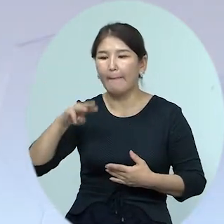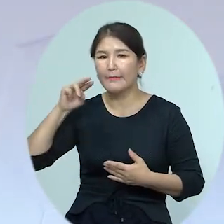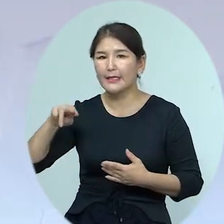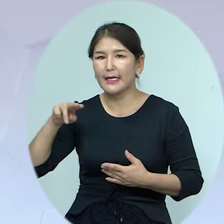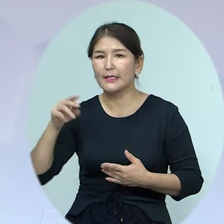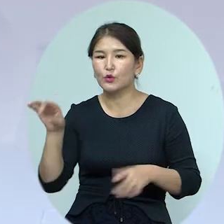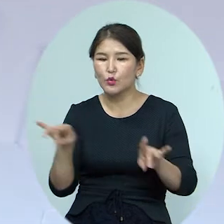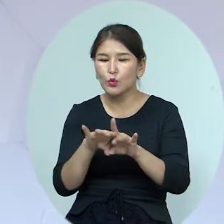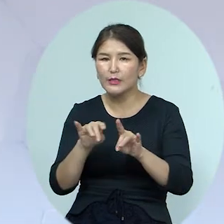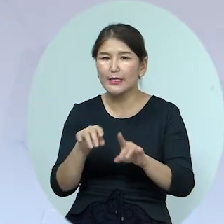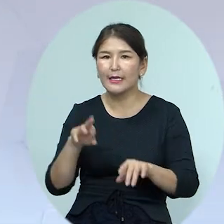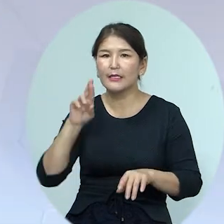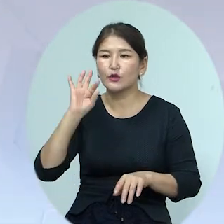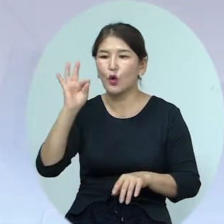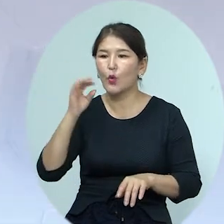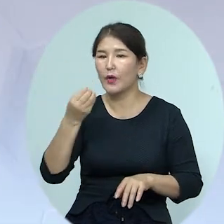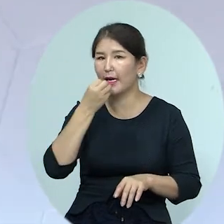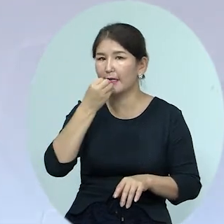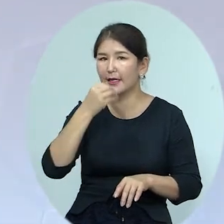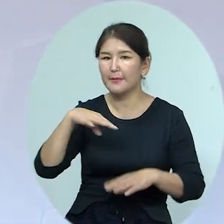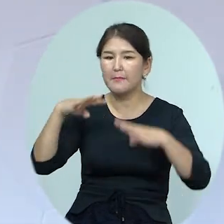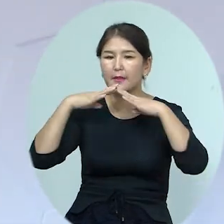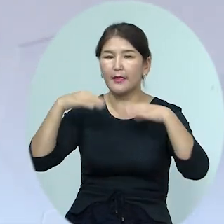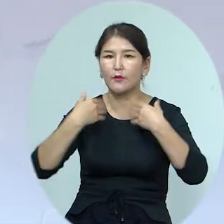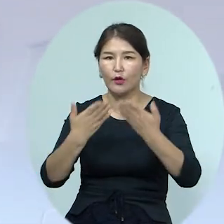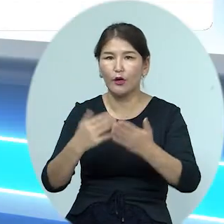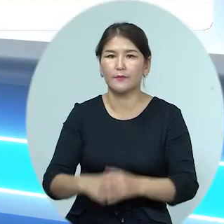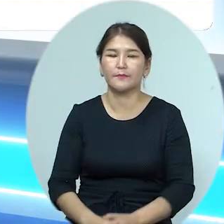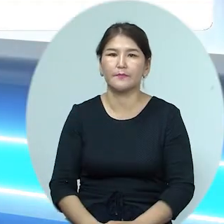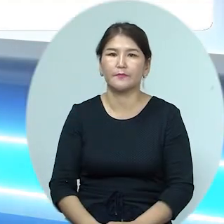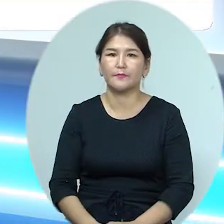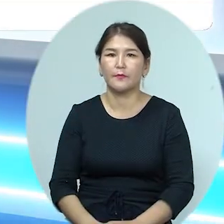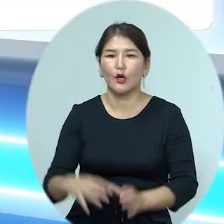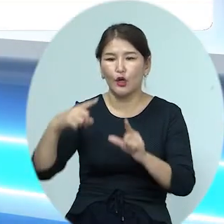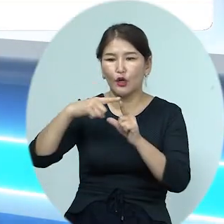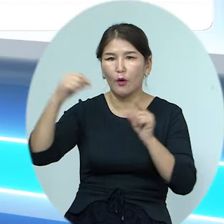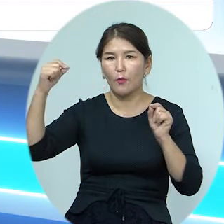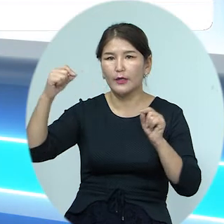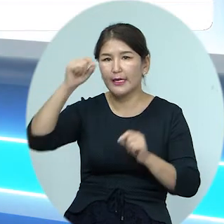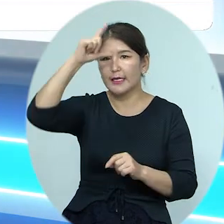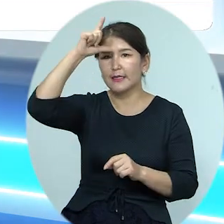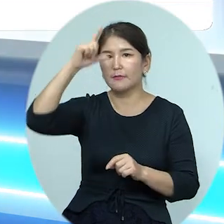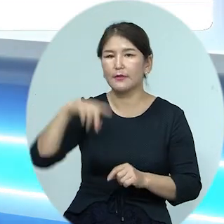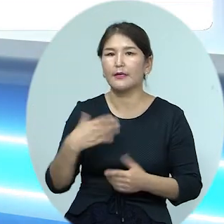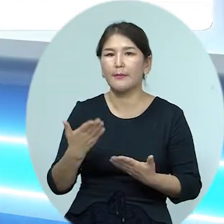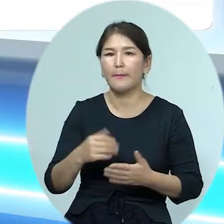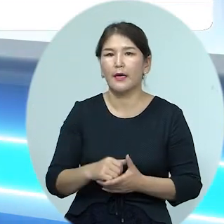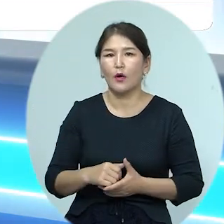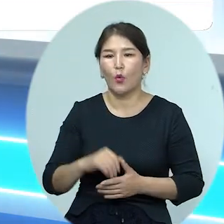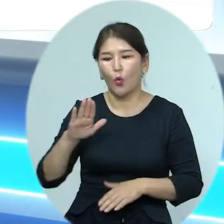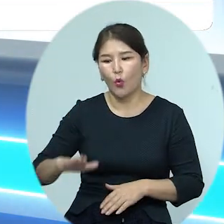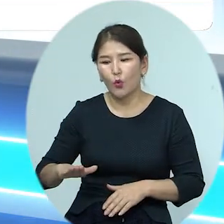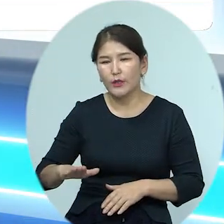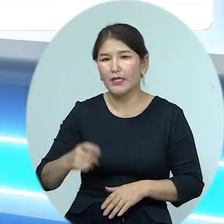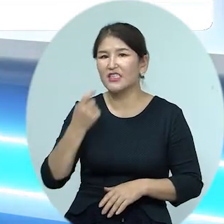яаж идвэл зөв байх вэ гэдэг талаар зөвлөё. За, Японы эрдэмтэн Окамото хүүхдийн